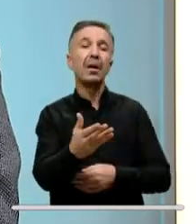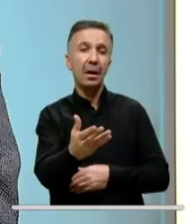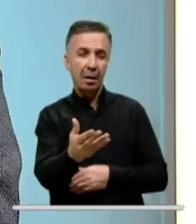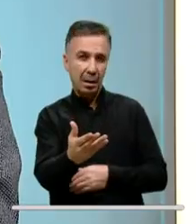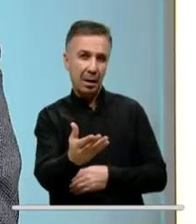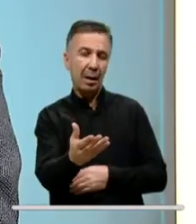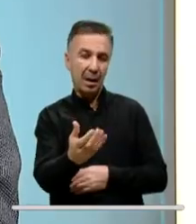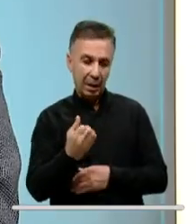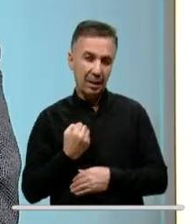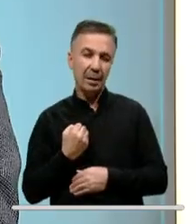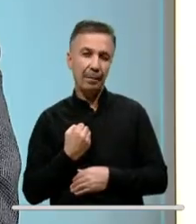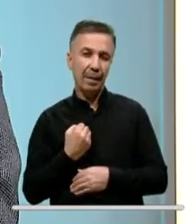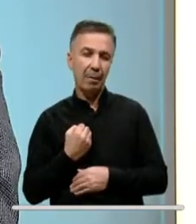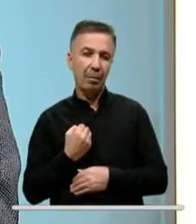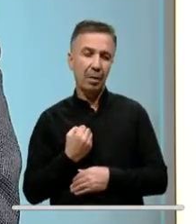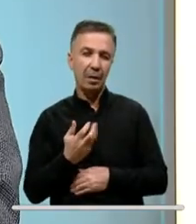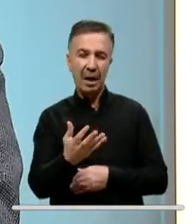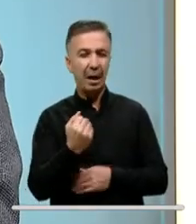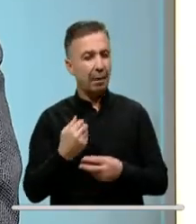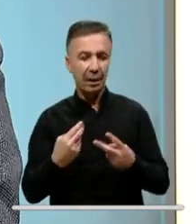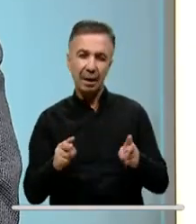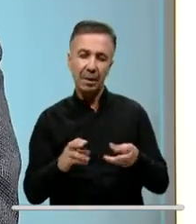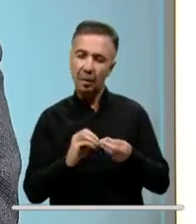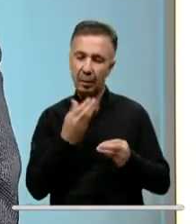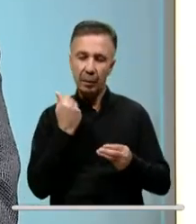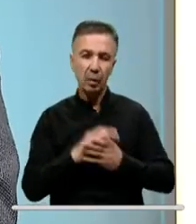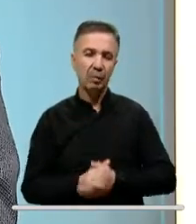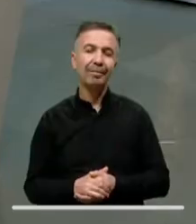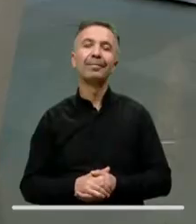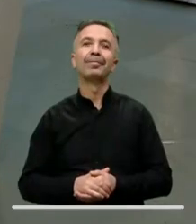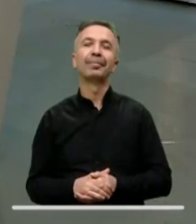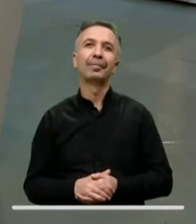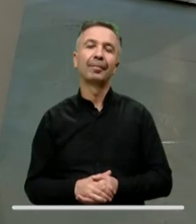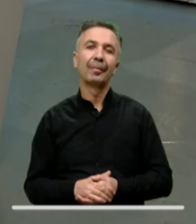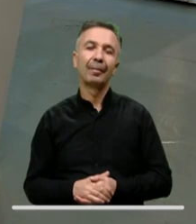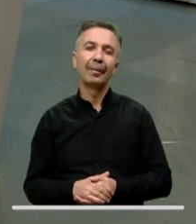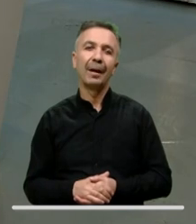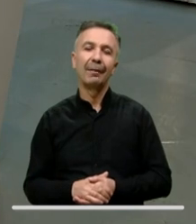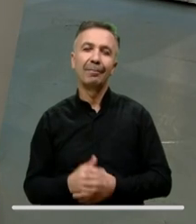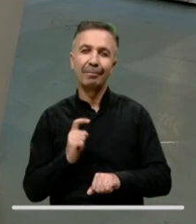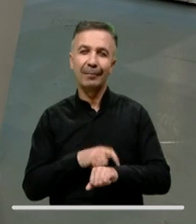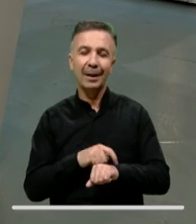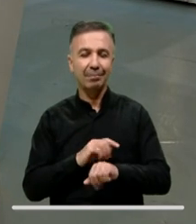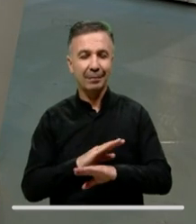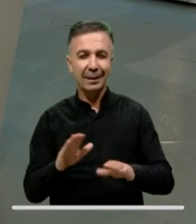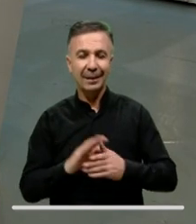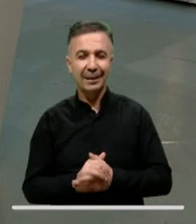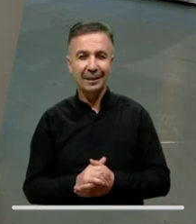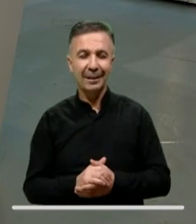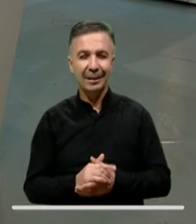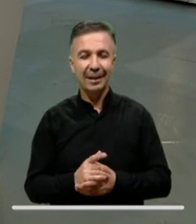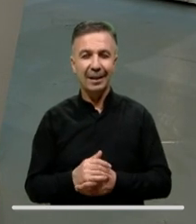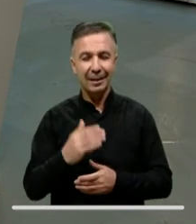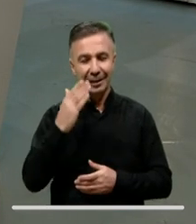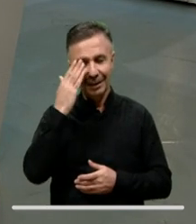bunu elde ederse bunu almakta da bir sakınca olmaz. Eyvallah hocam. Vaktimizin sonuna geldik hocam ama birkaç selam var.